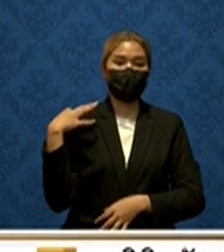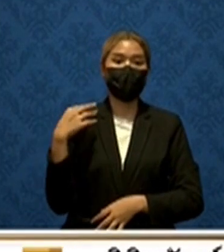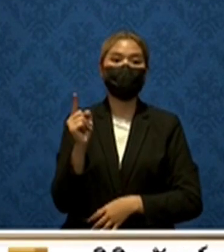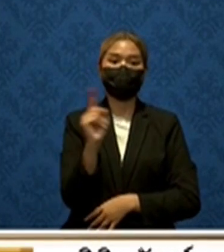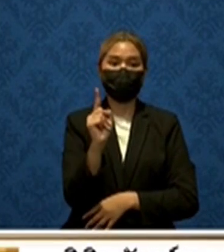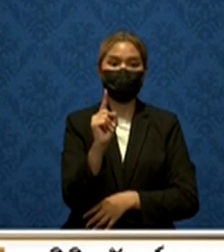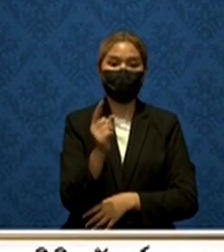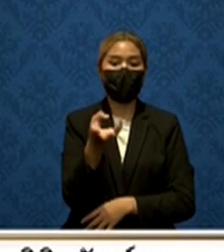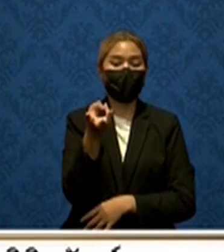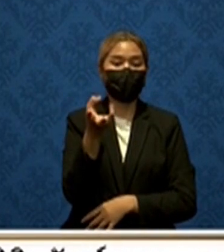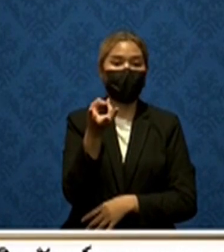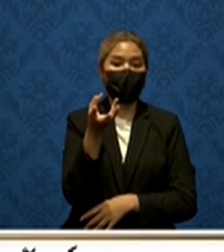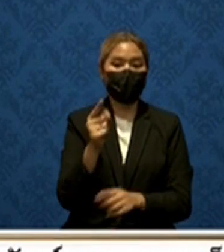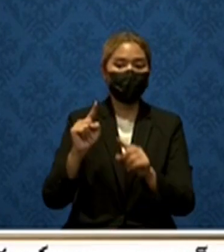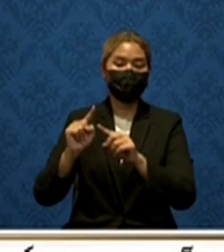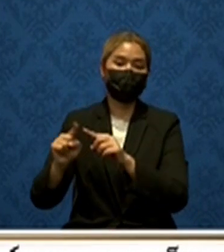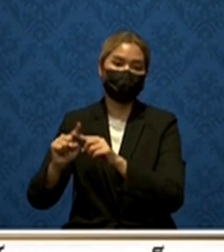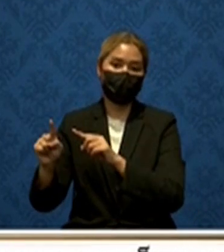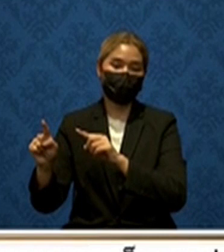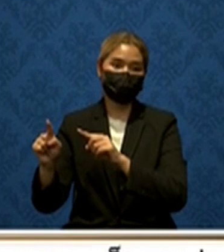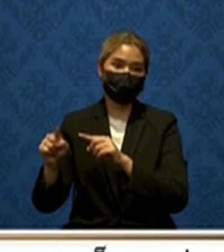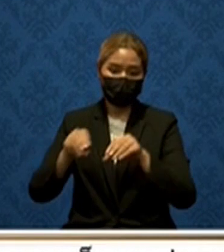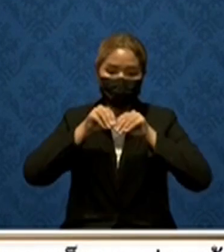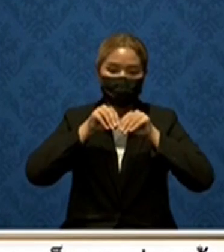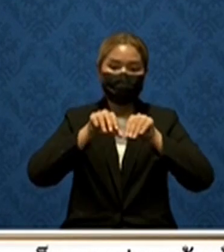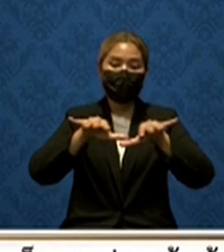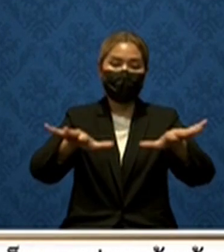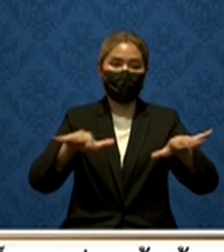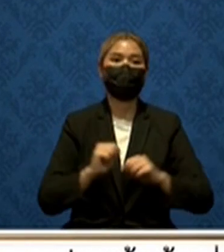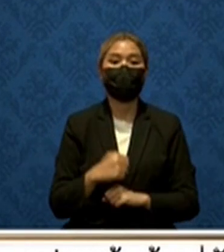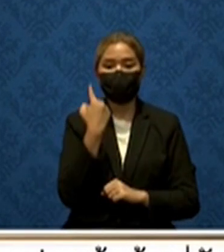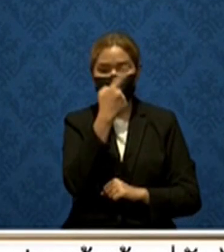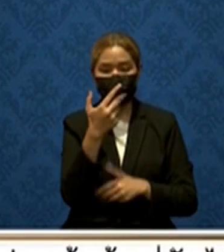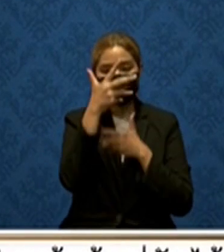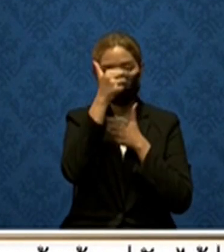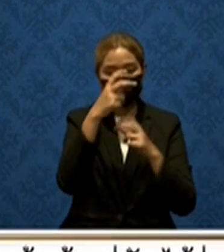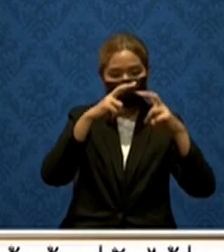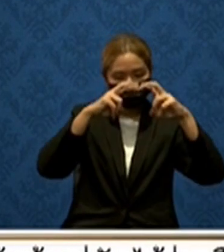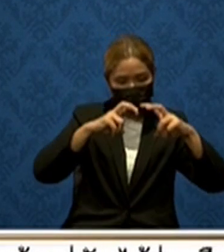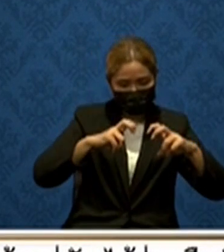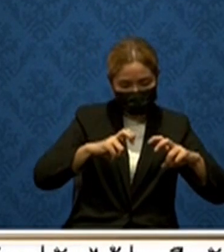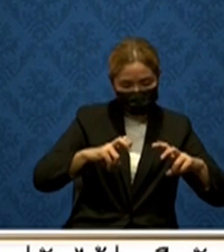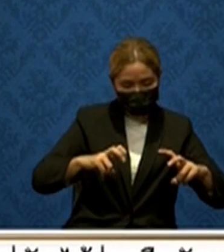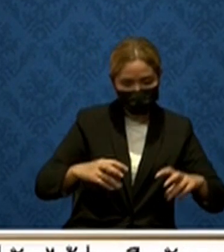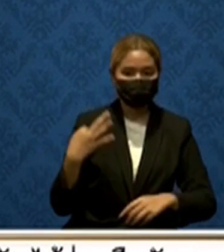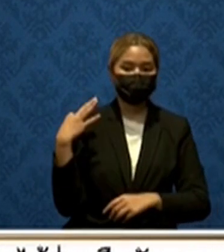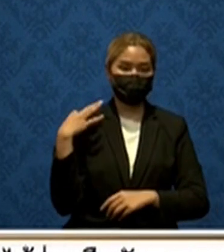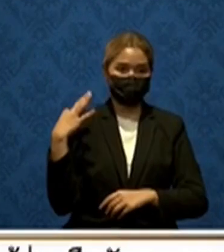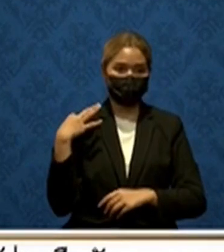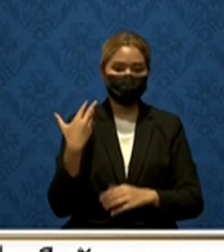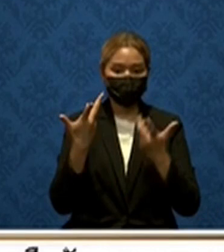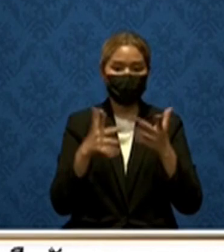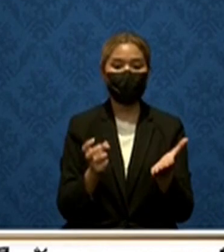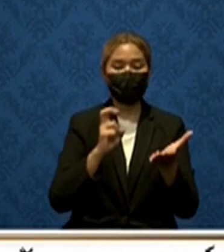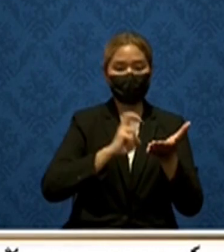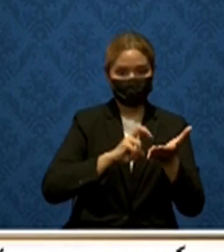การที่จะส่เสริมให้ผู้ทำ R&Dหรอวจัยพัฒนาพัข้าวใหมๆ เอามาประกวดแล้วเอาไปรับรวงพ